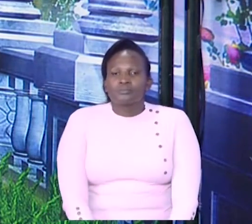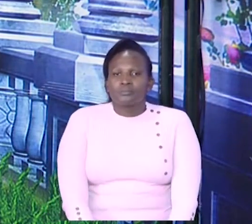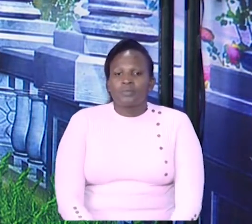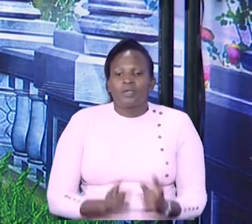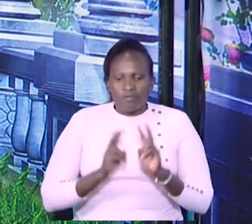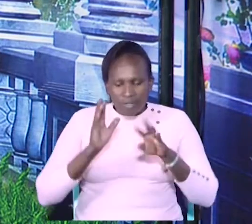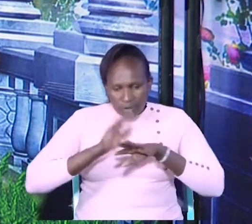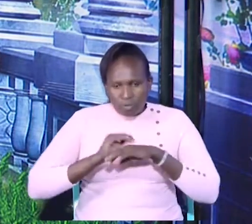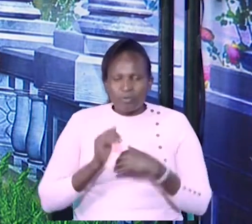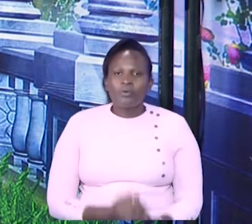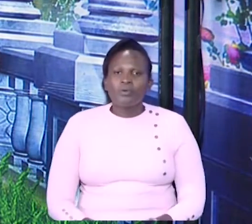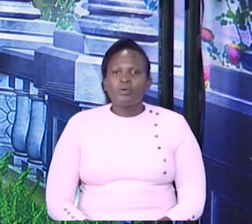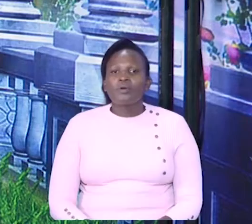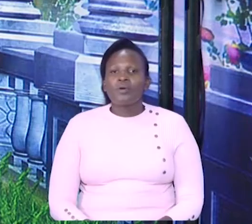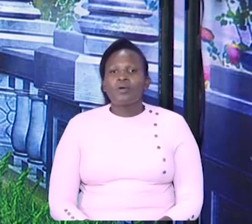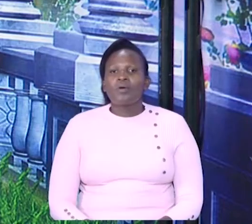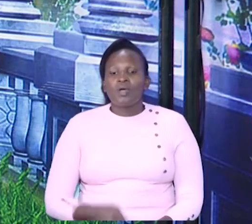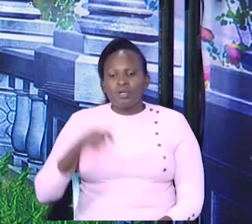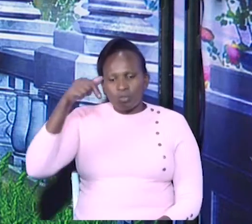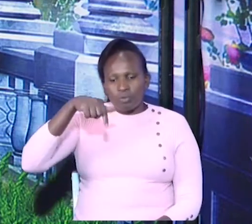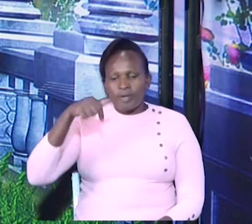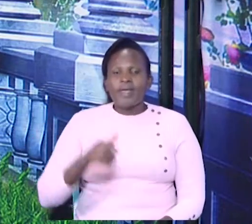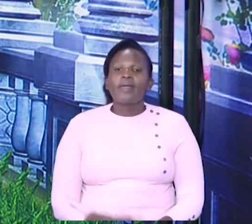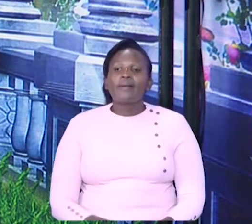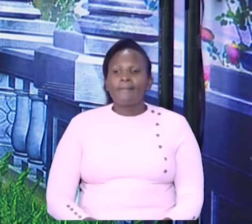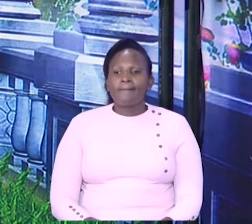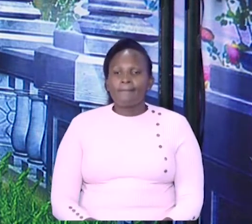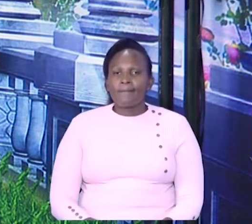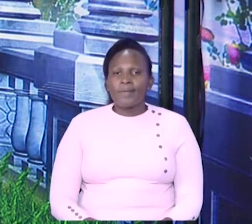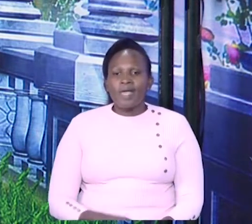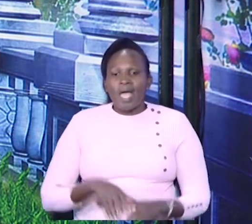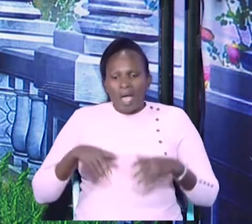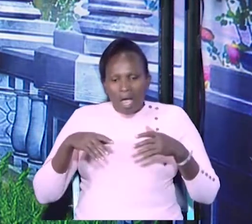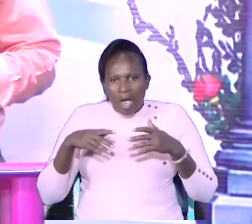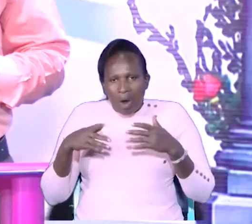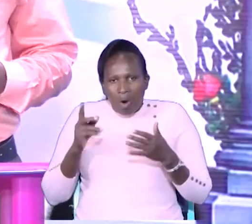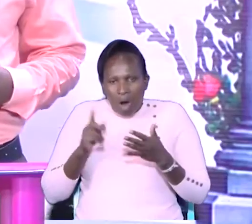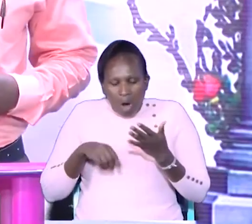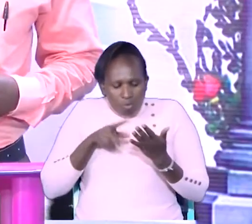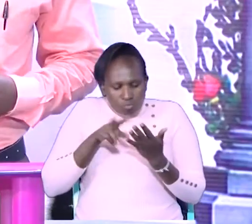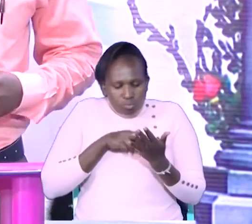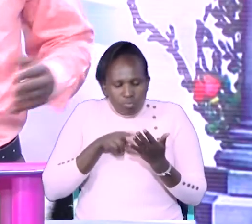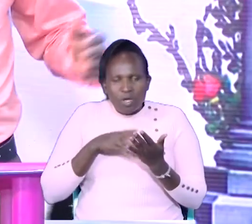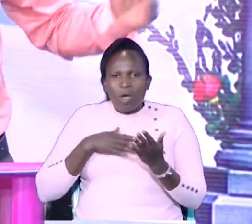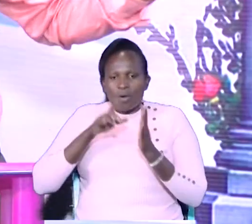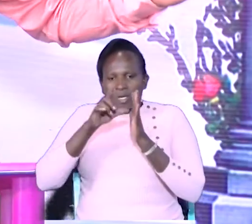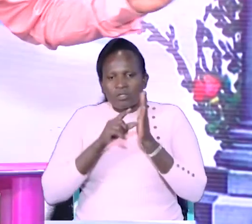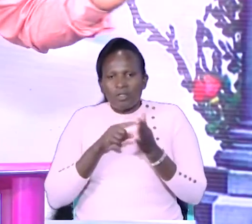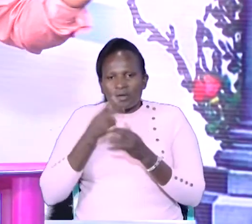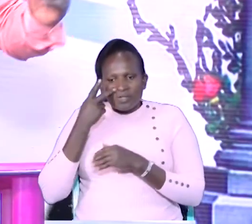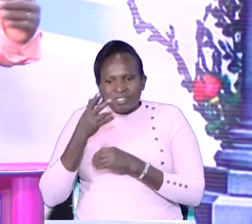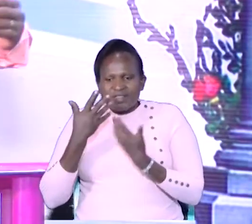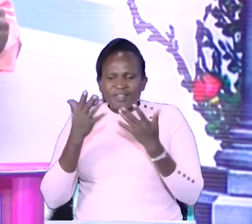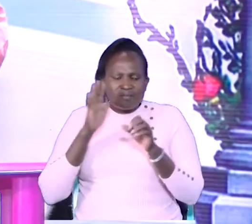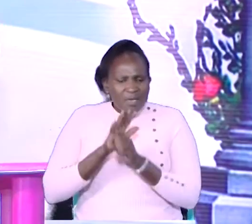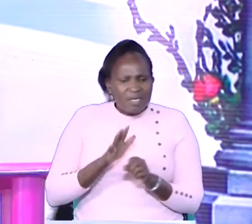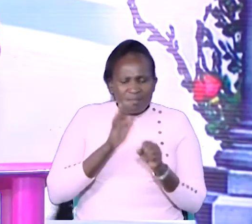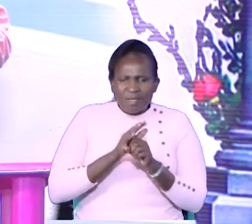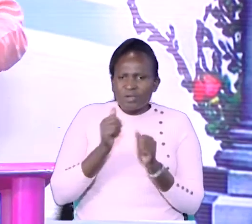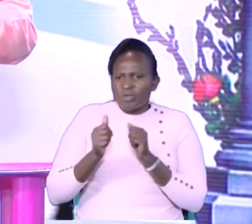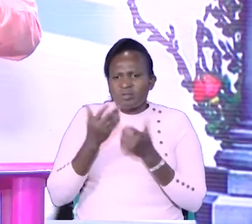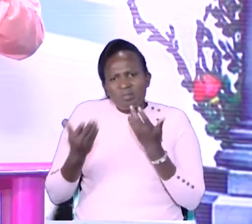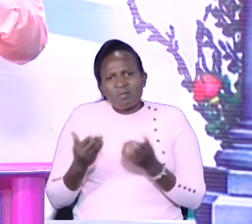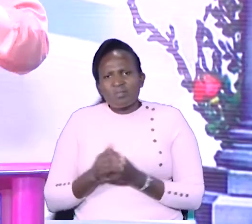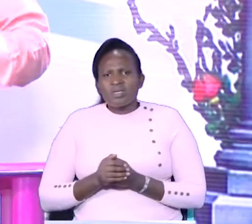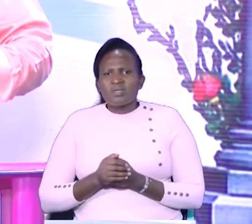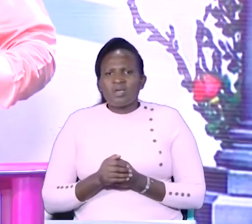Very good. In siku ya leo, fenye tumesoma lesoni yetu na tumeona mambo mengi ambayo pengine